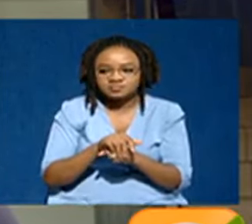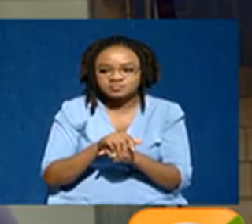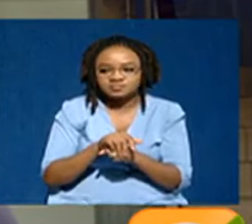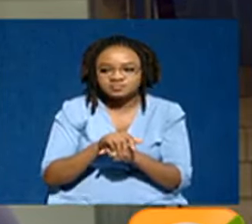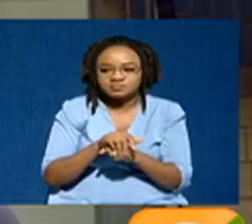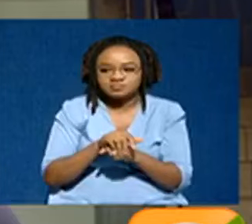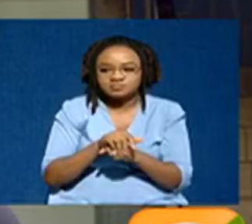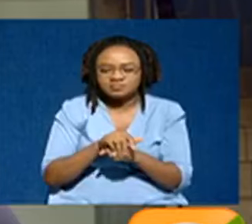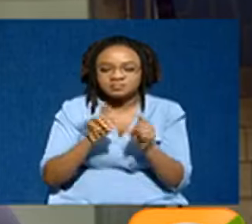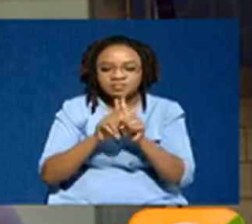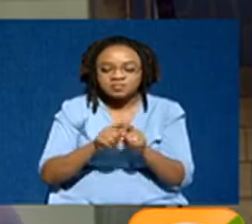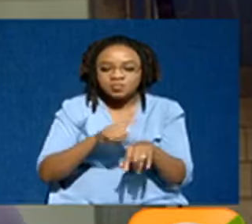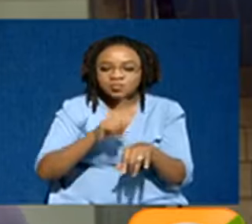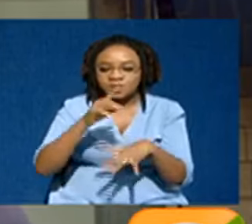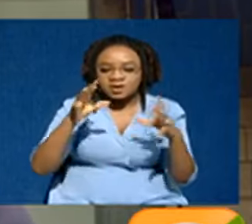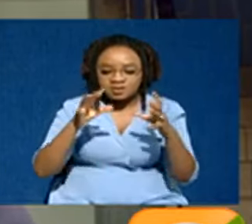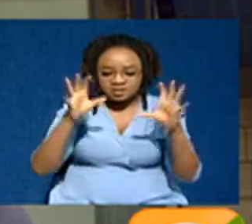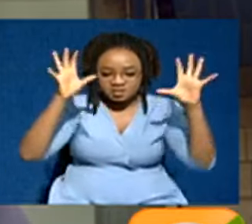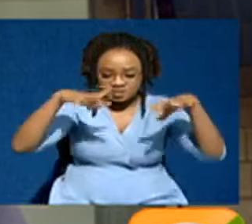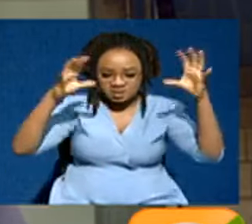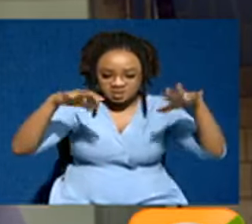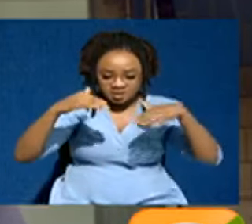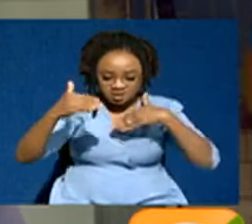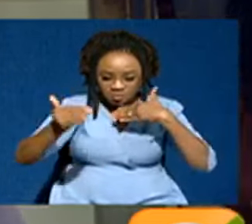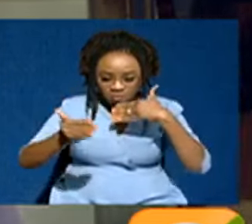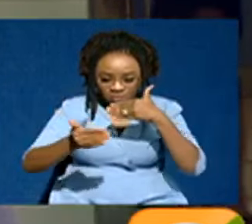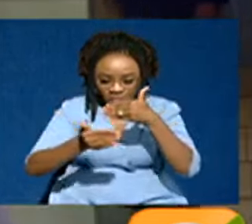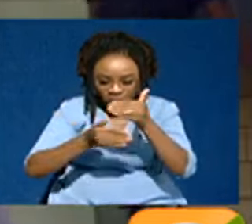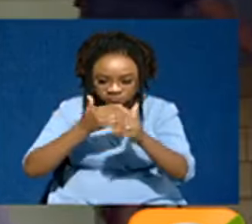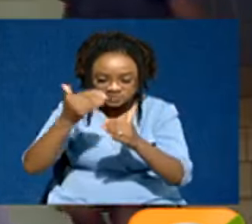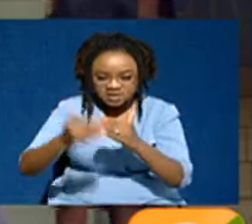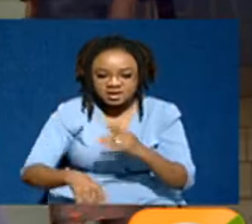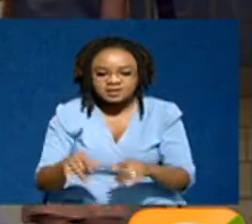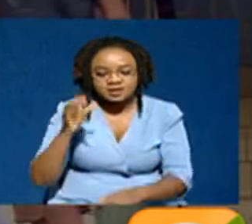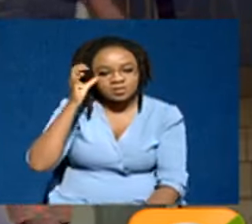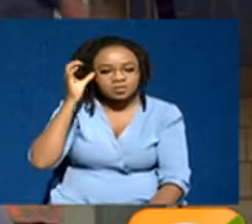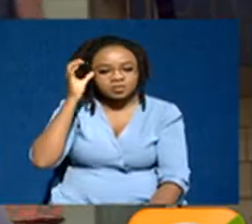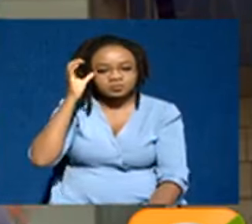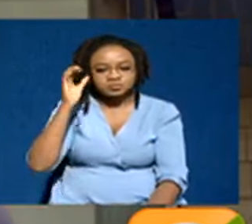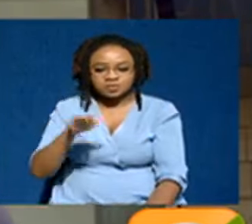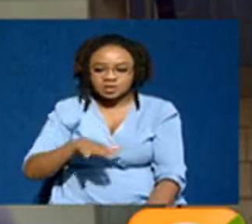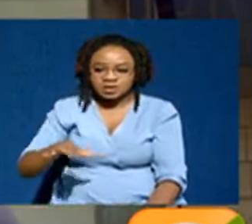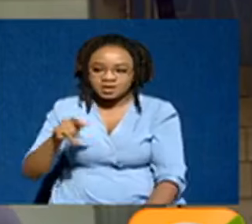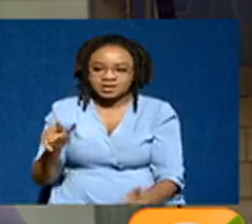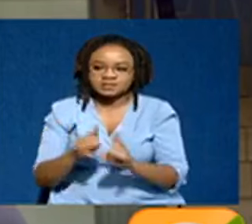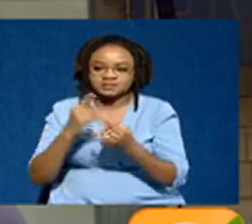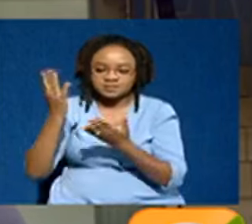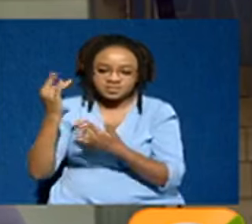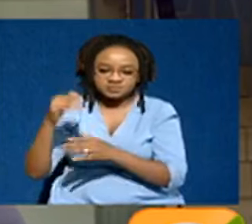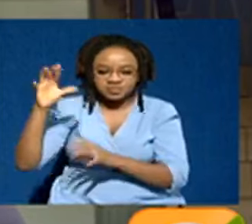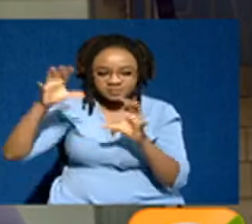wakati msimu utakapoelekea kuisha upande wa pwani, mvua